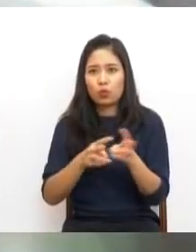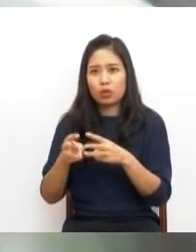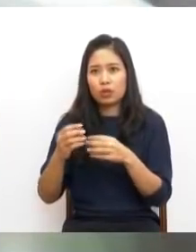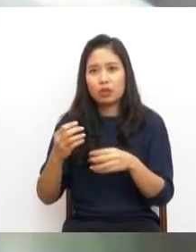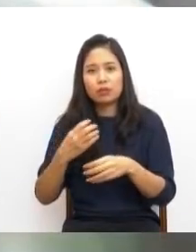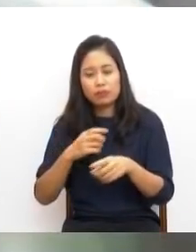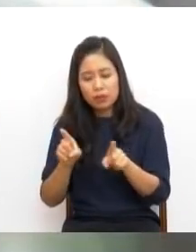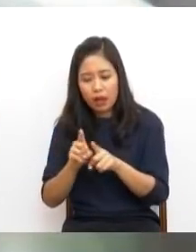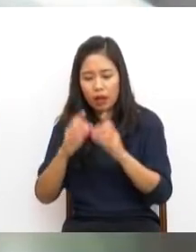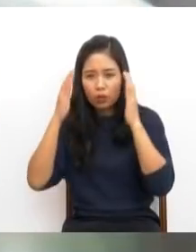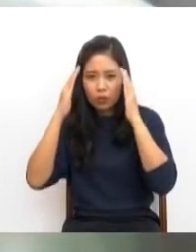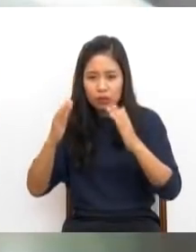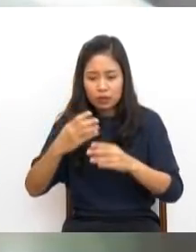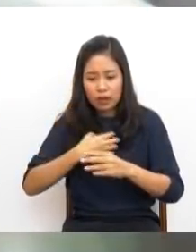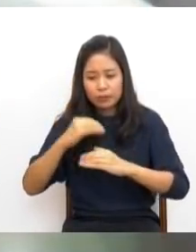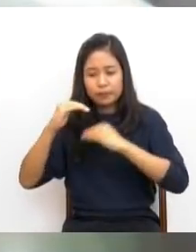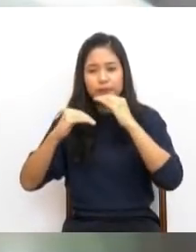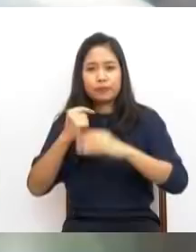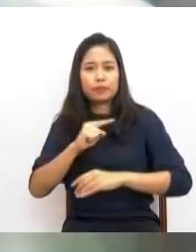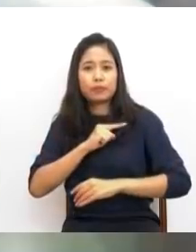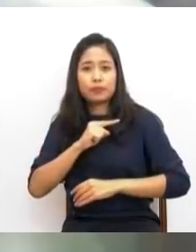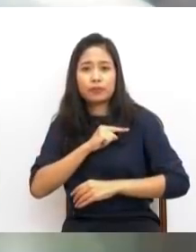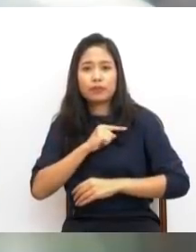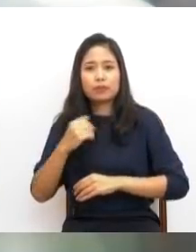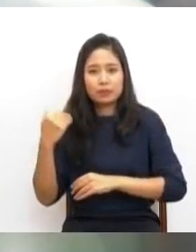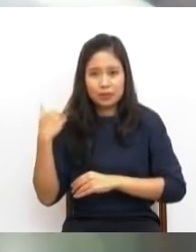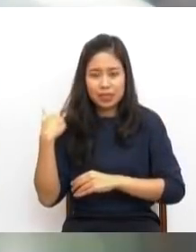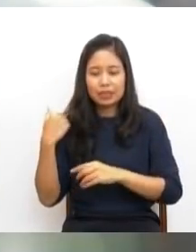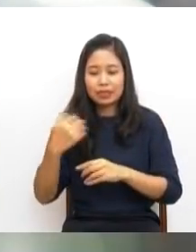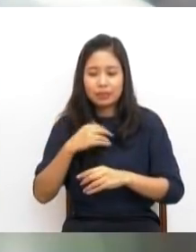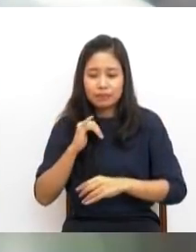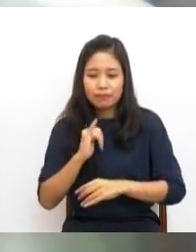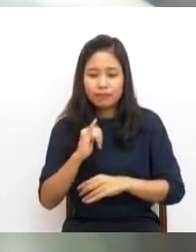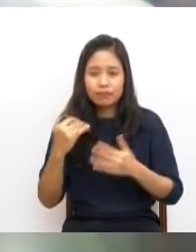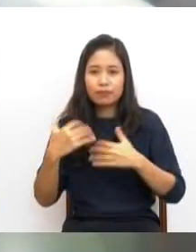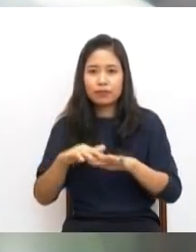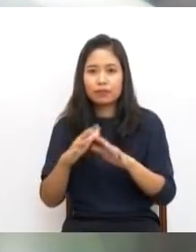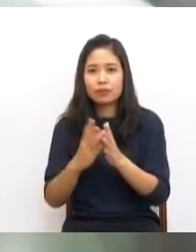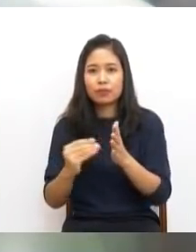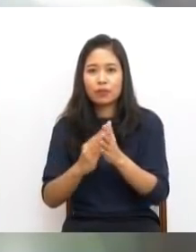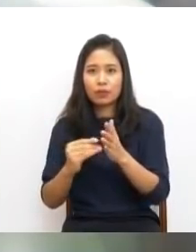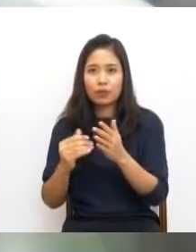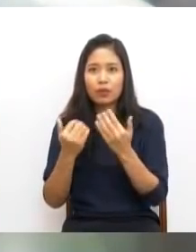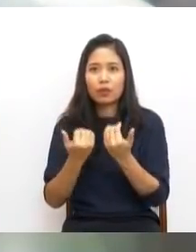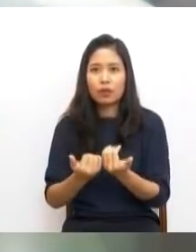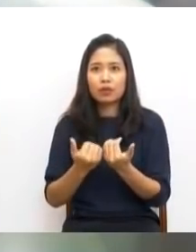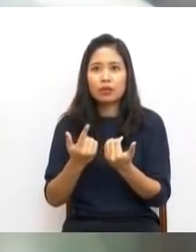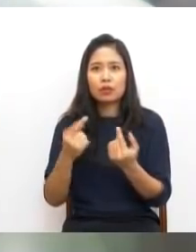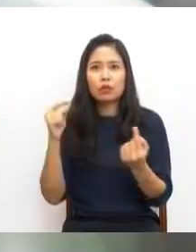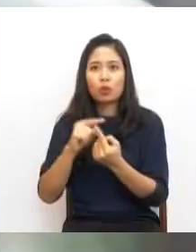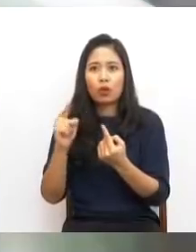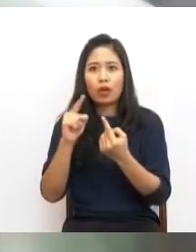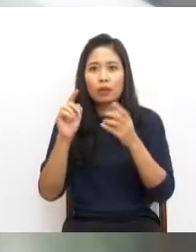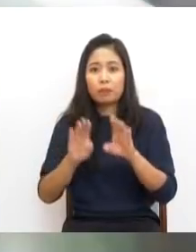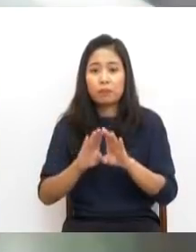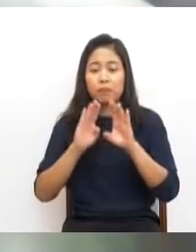อยากจะพัฒนาตัวเองในตอนนั้นนะคะแล้วก็สามารถที่จะมาร่วมกิจกรรมได้ซึ่งเราก็ได้เหมือนเขาเรียกว่าเปิดรูปแบบ